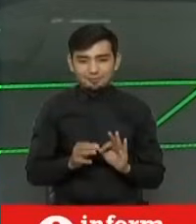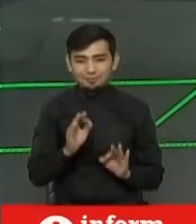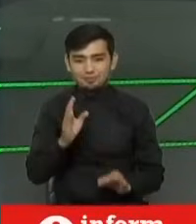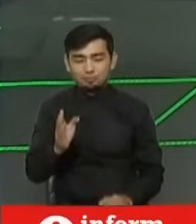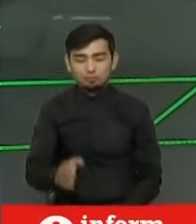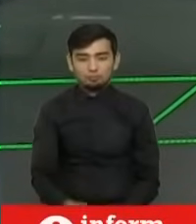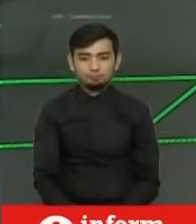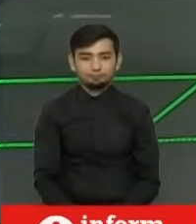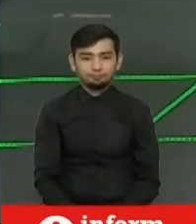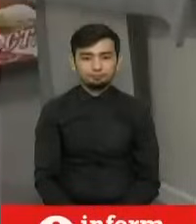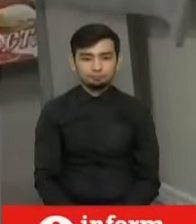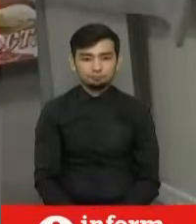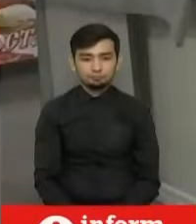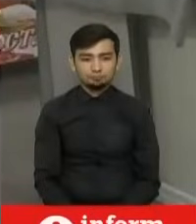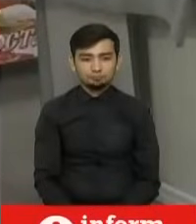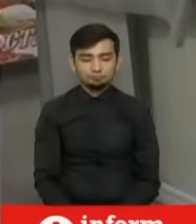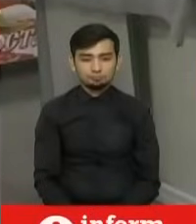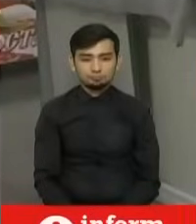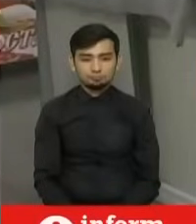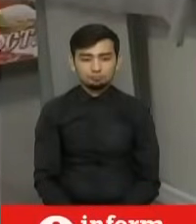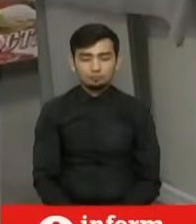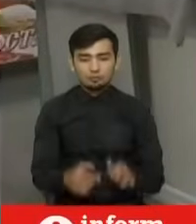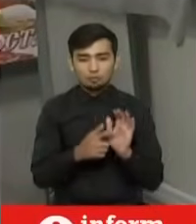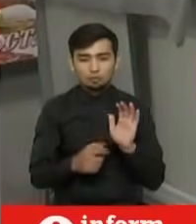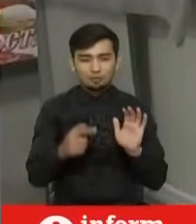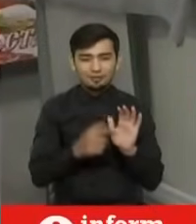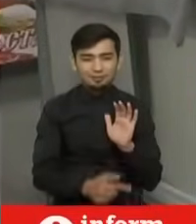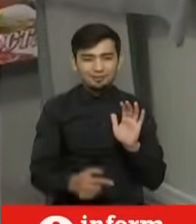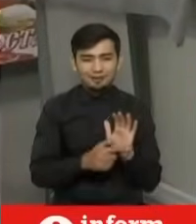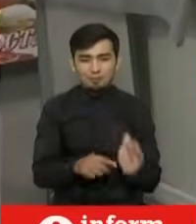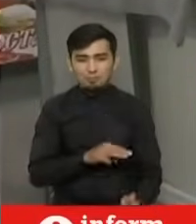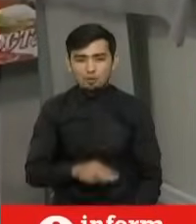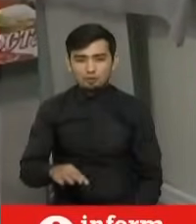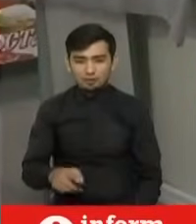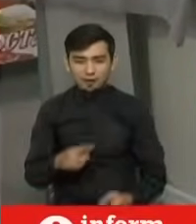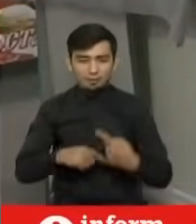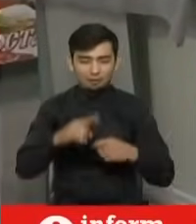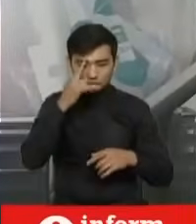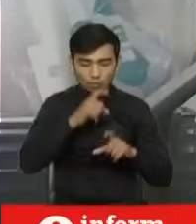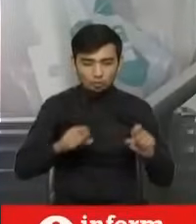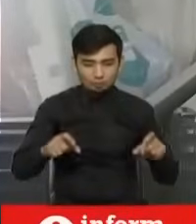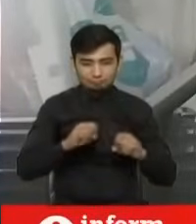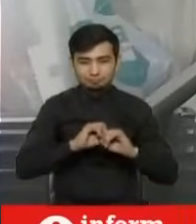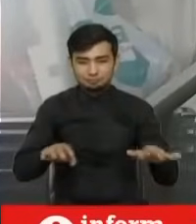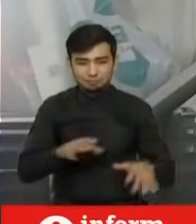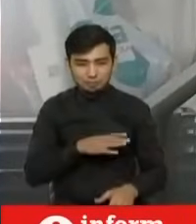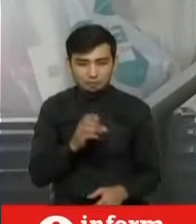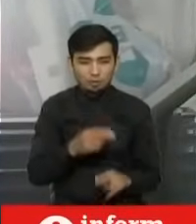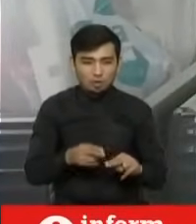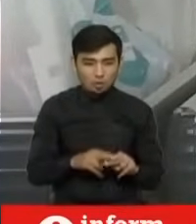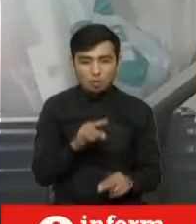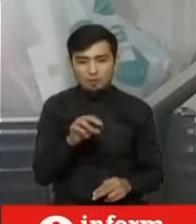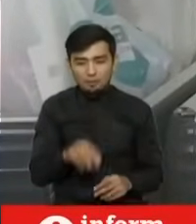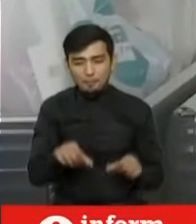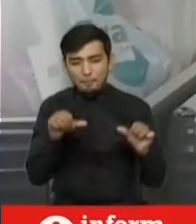Анастасия Новикова 777 млн тенги вернули казахстанцам которые обратились в комитет по защите